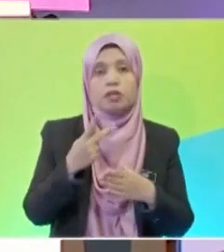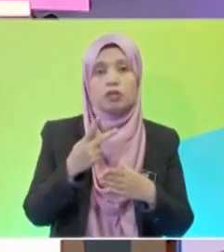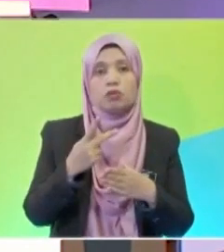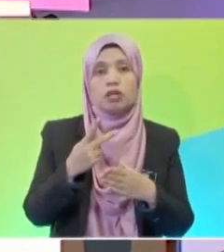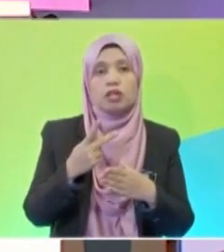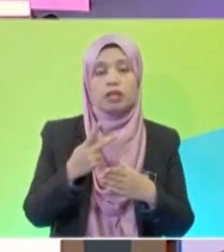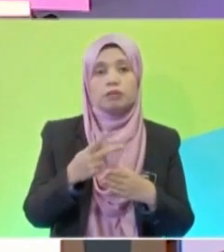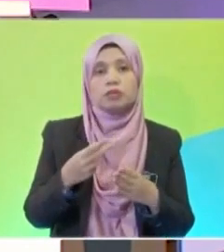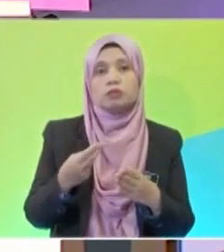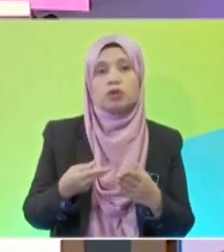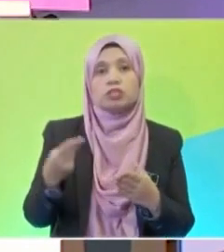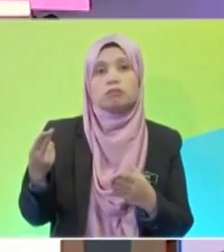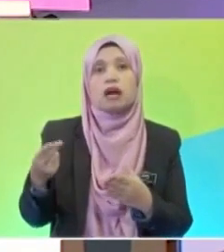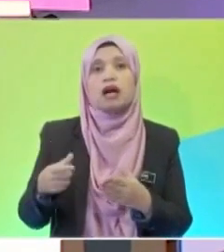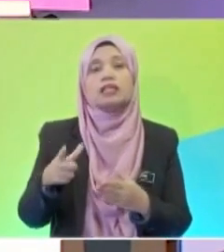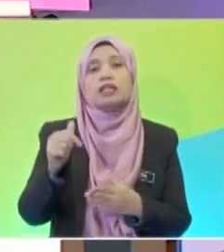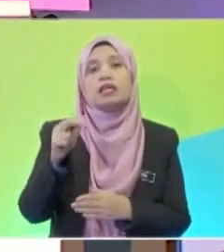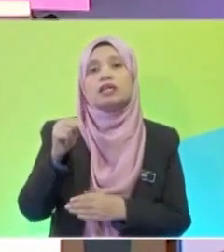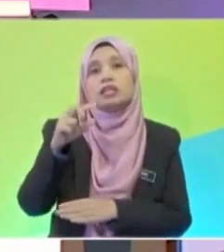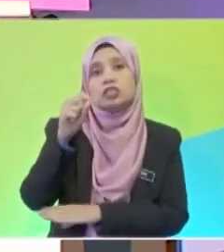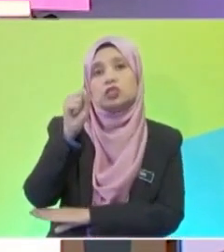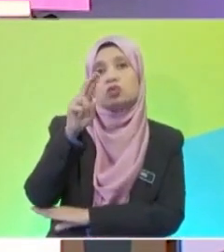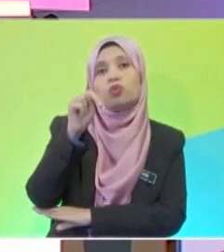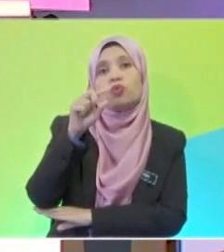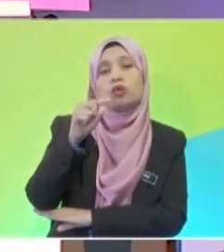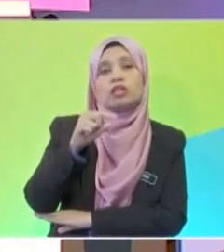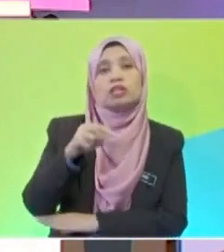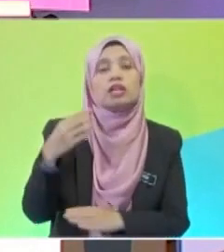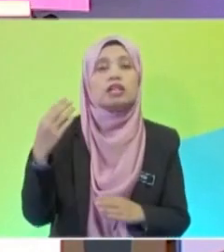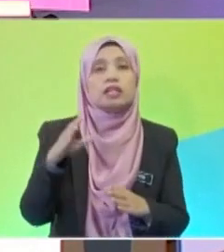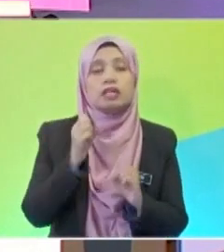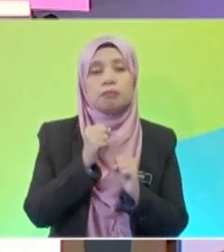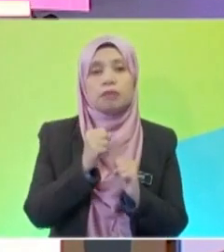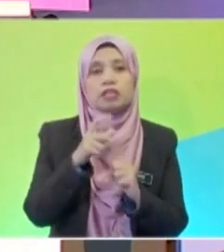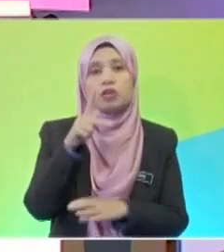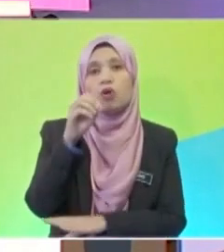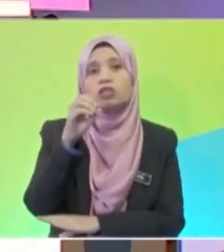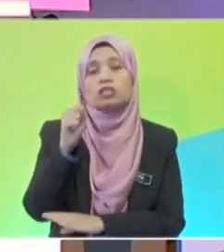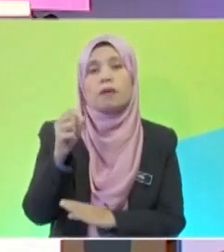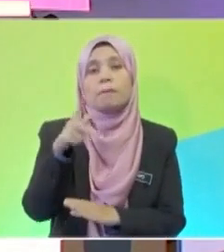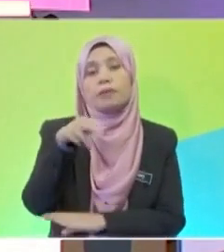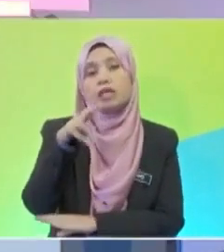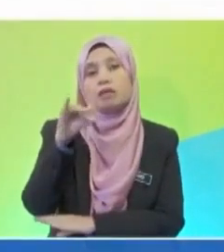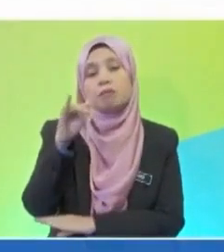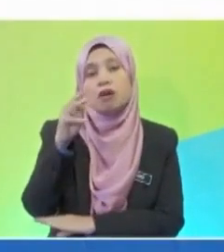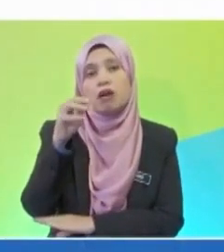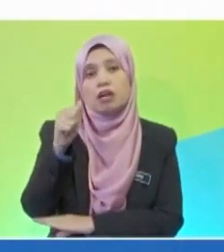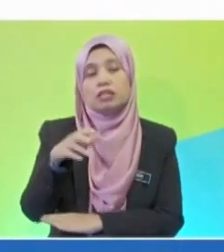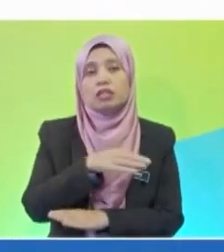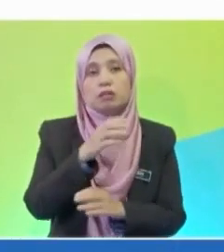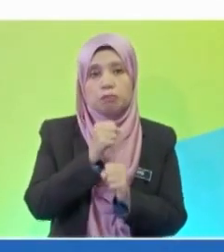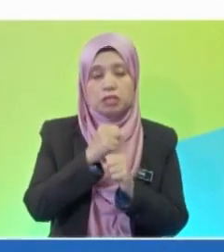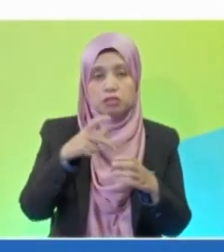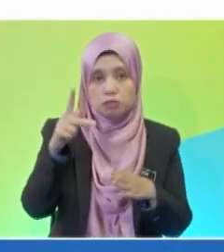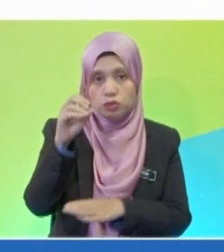kos bahan langsung, buruh langsung, belanja langsung. Kita akan dapat kos prima, tambah overhead. Dapat kos pengeluaran.